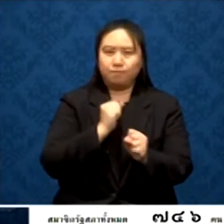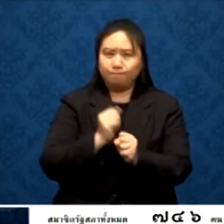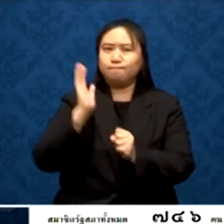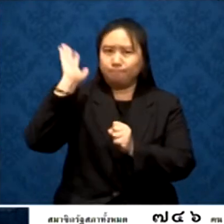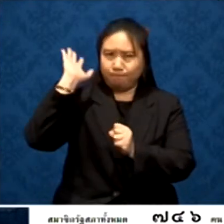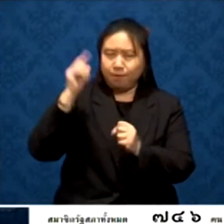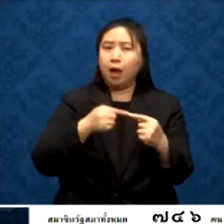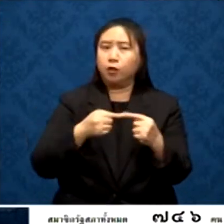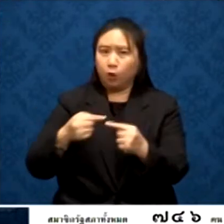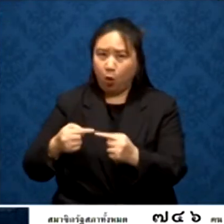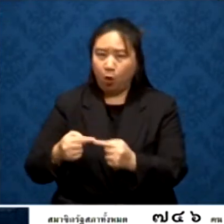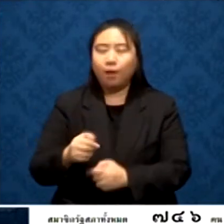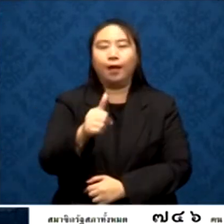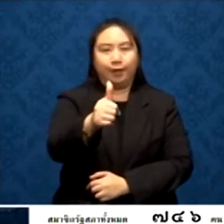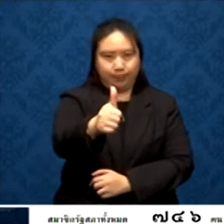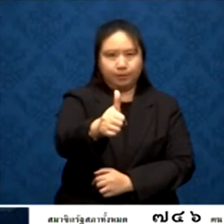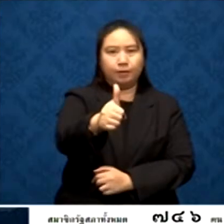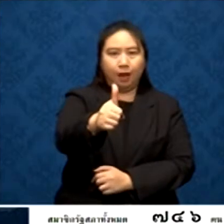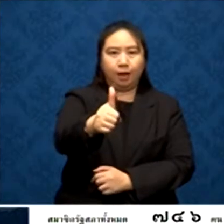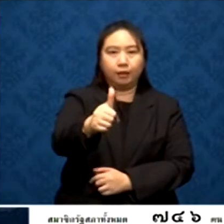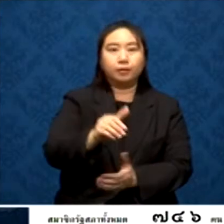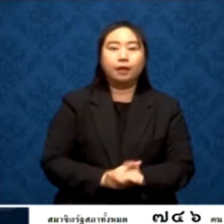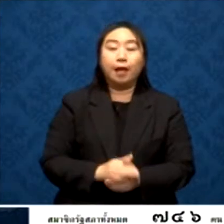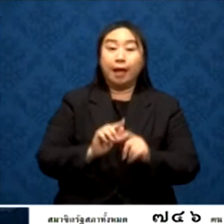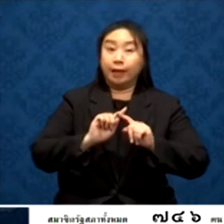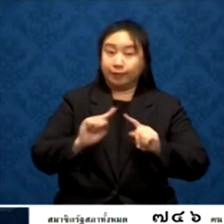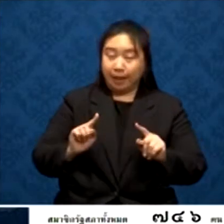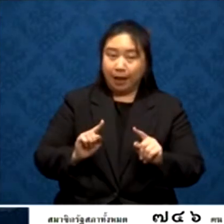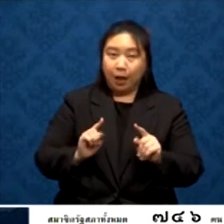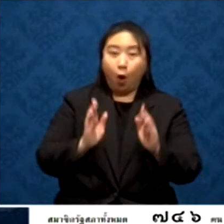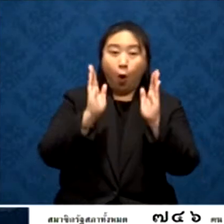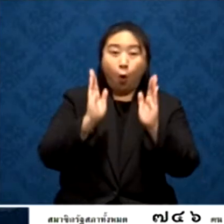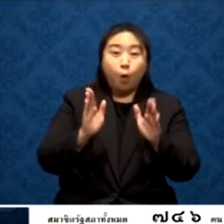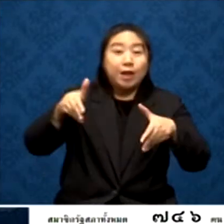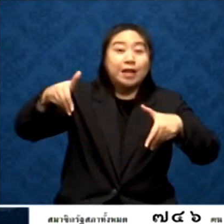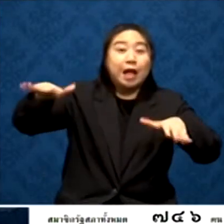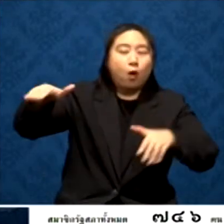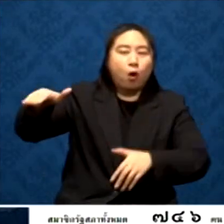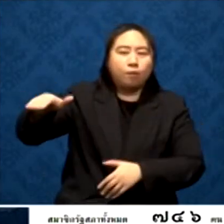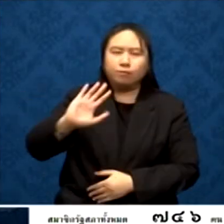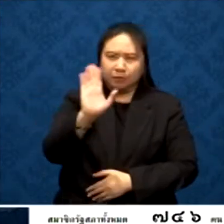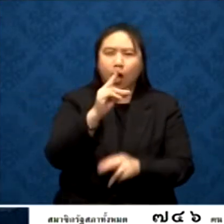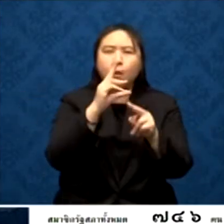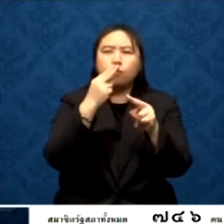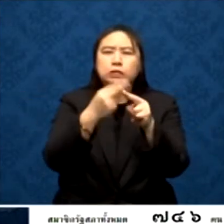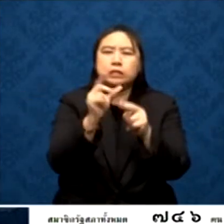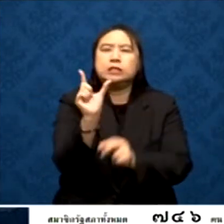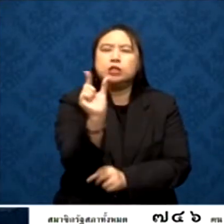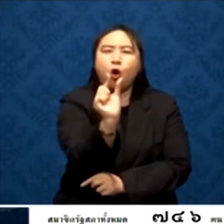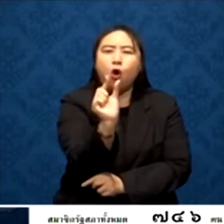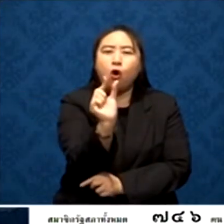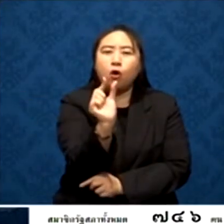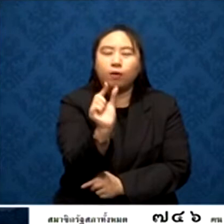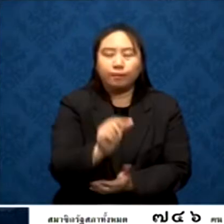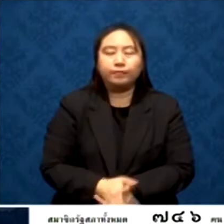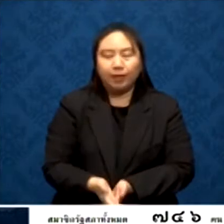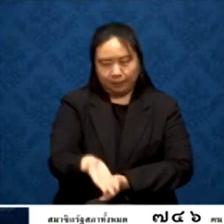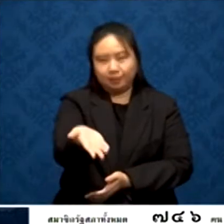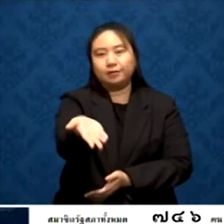ครับเดินต่อได้นะแต่ว่าบุคคลข้างนอก เป็นตัวย่อครับท่านประธานครับ เ ป็นตัวย่อครับ เ